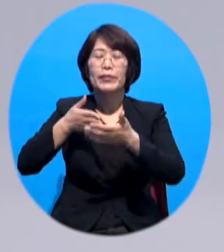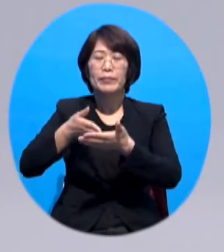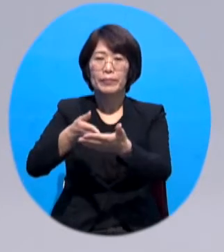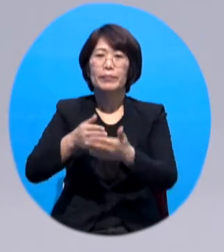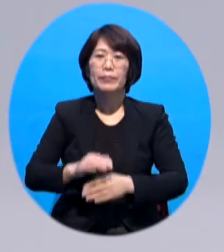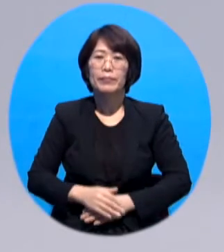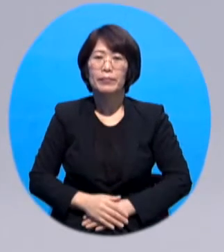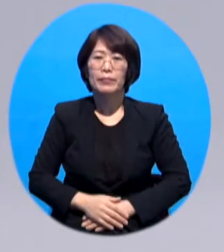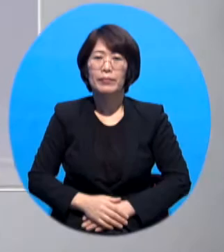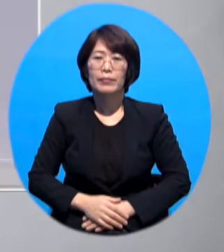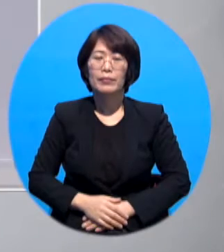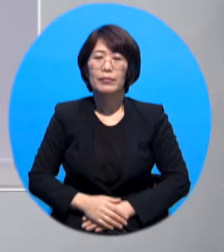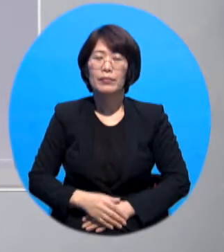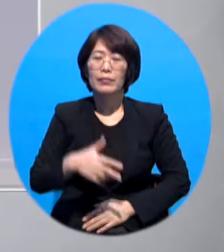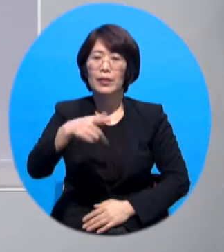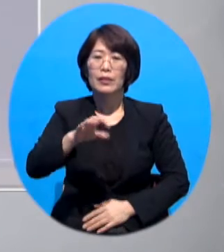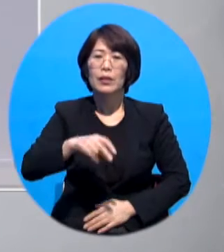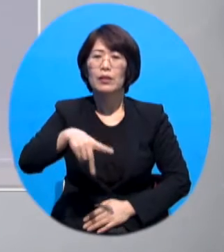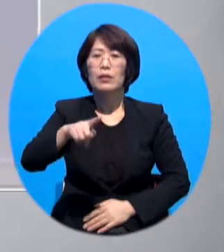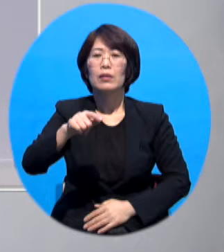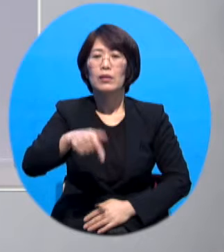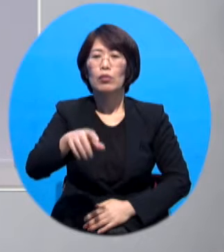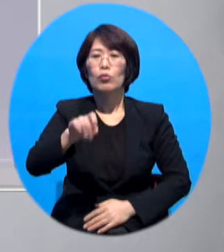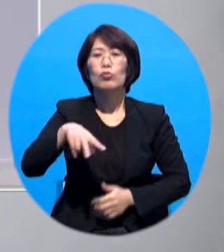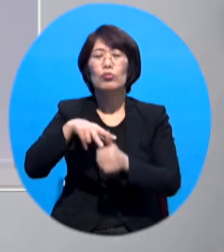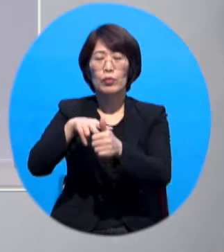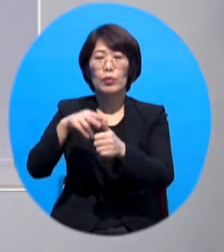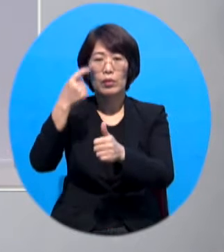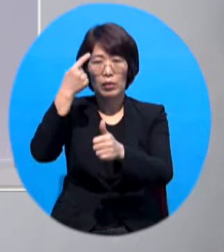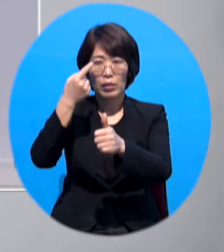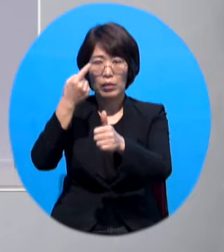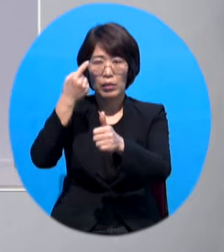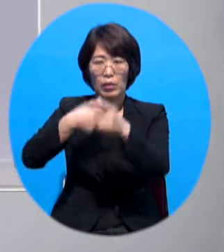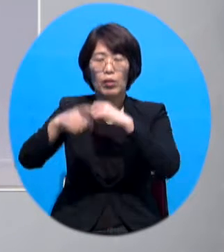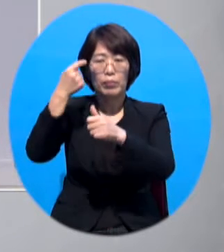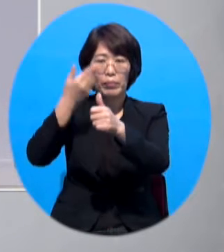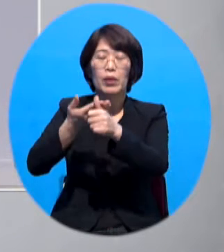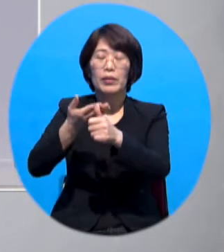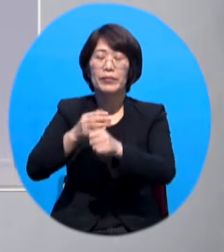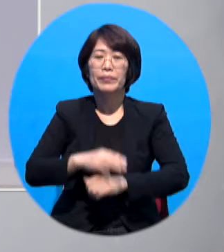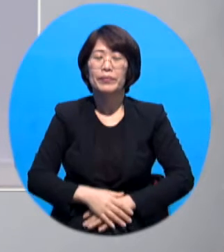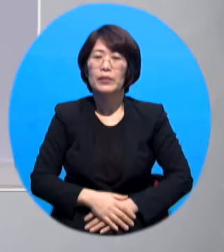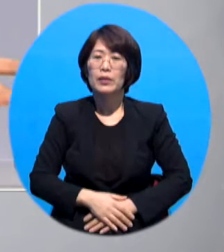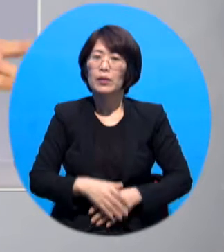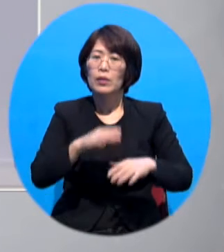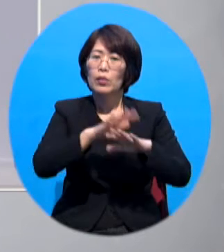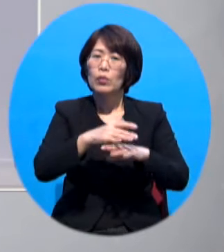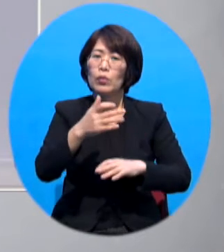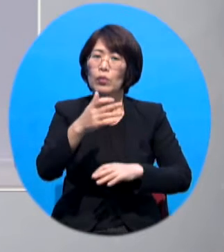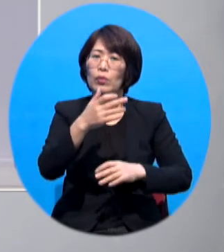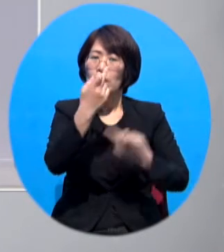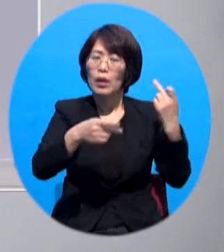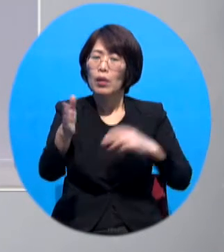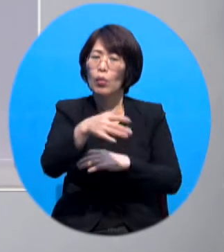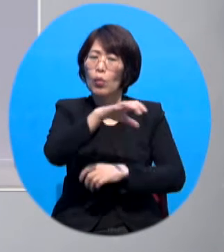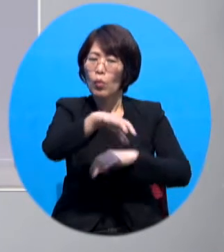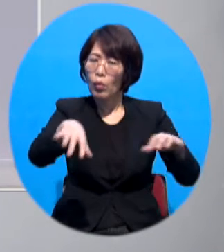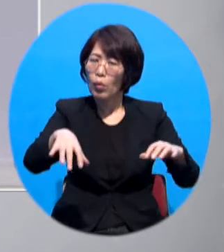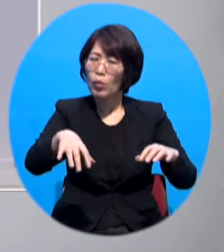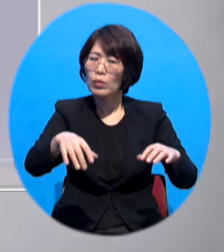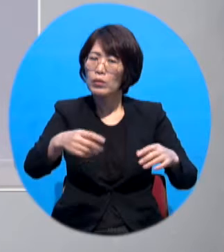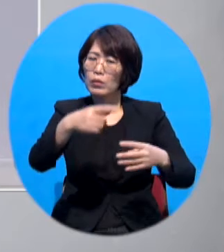드립니다 4 장소 후보 보충 질문 30초 드립니다 노 서로 툰 유아 관련해서 전남 아이들이 와야